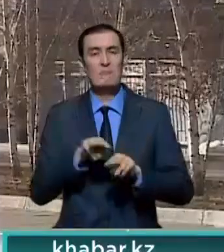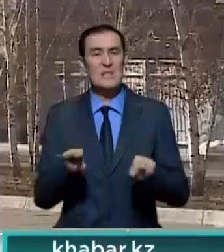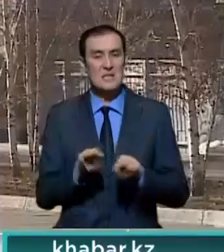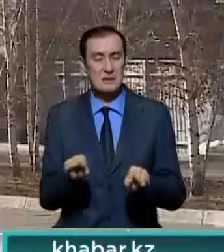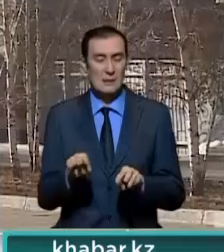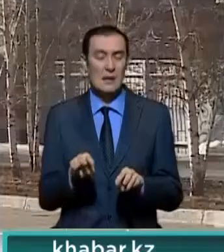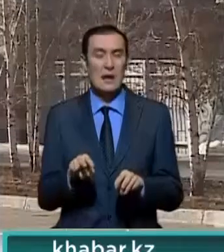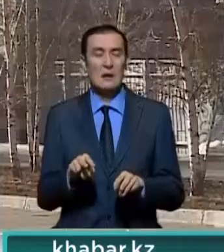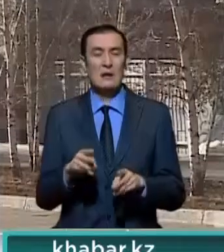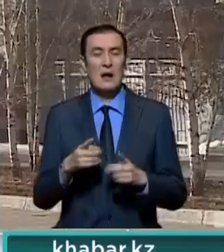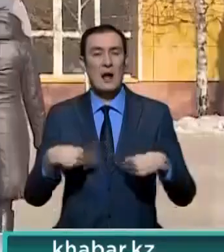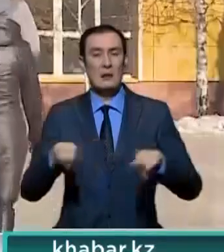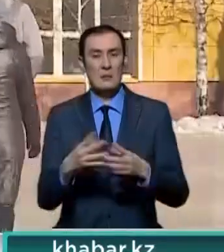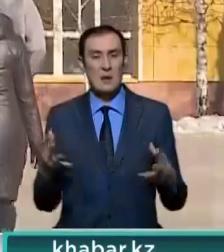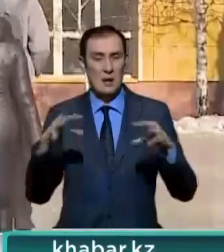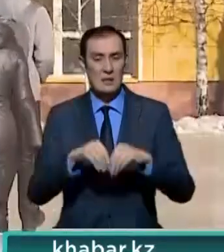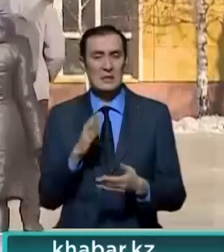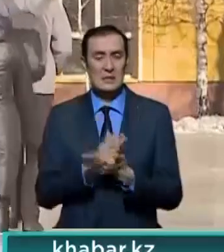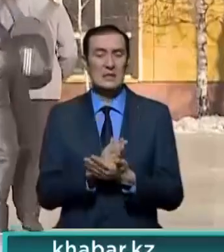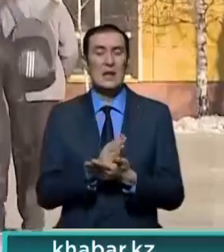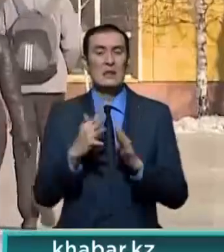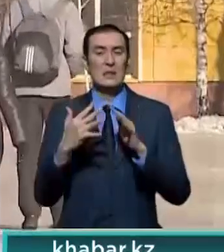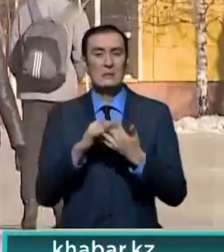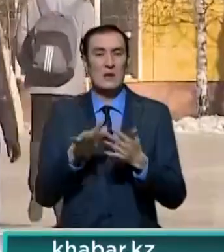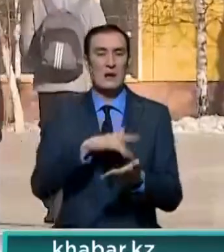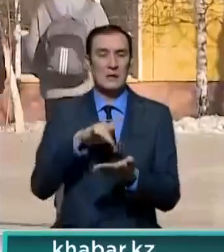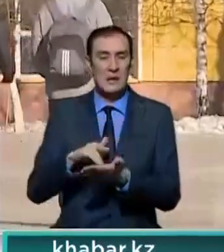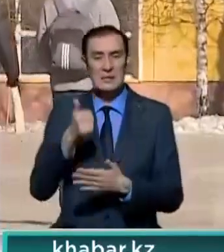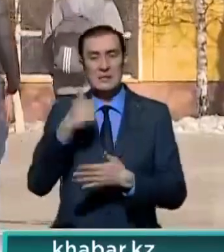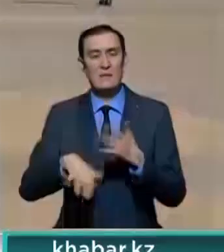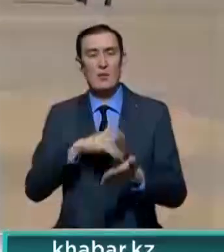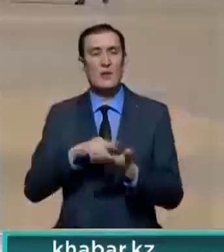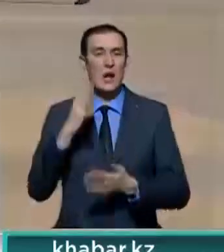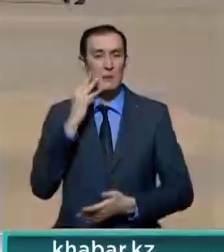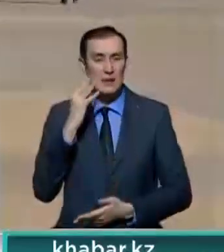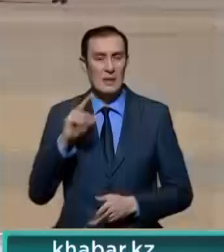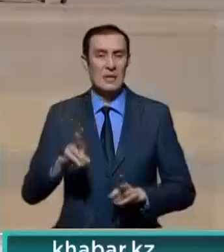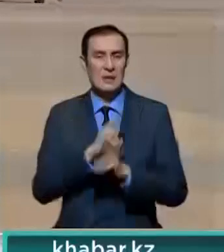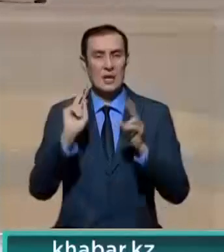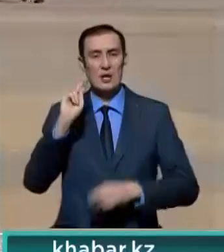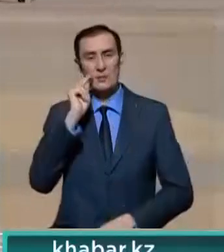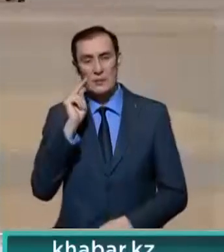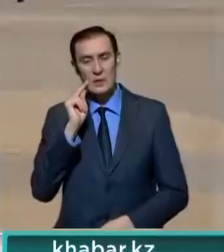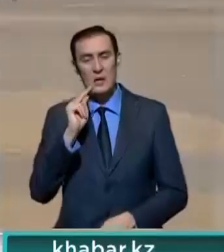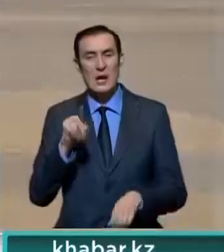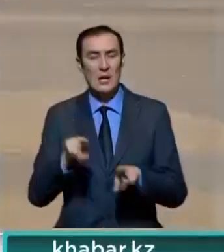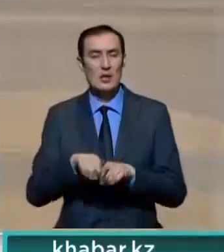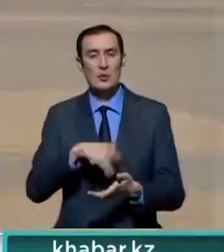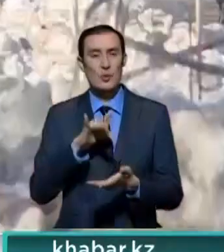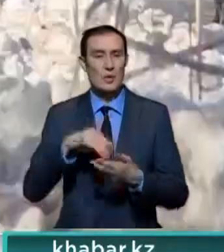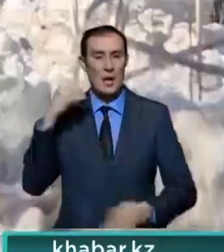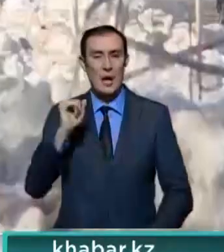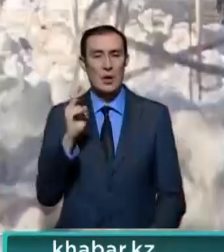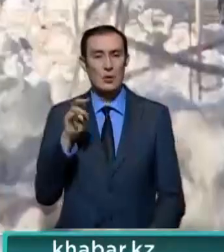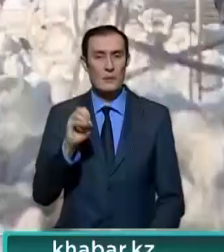В качестве агломерации на сегодня определены системы населенных пунктов с центрами в Алматы, Астане, Шымкенте и Актобе.